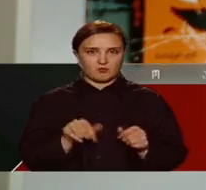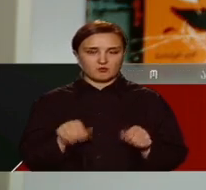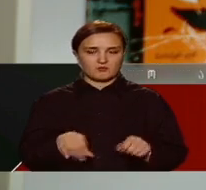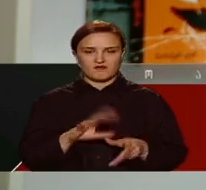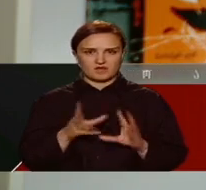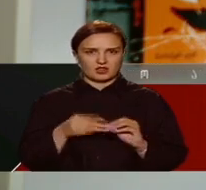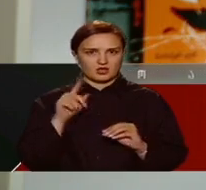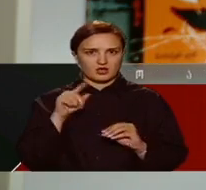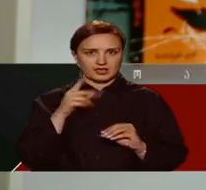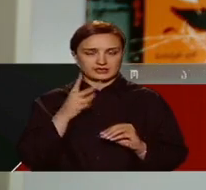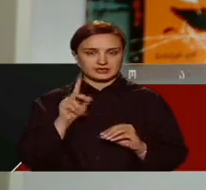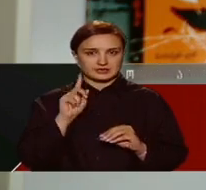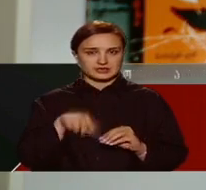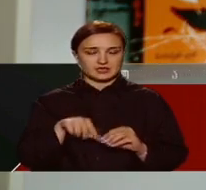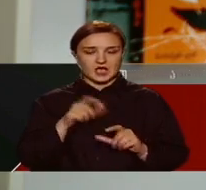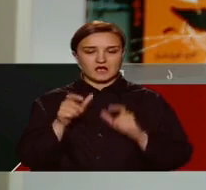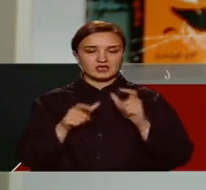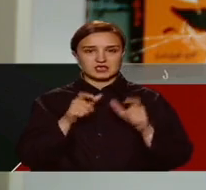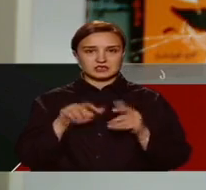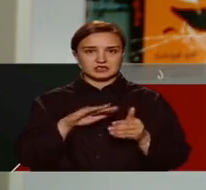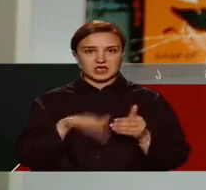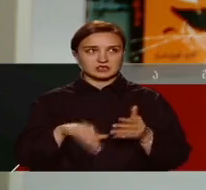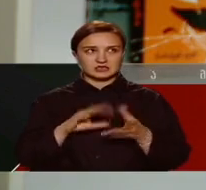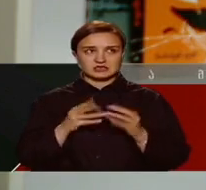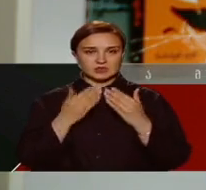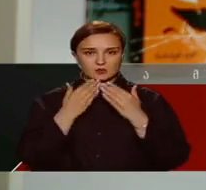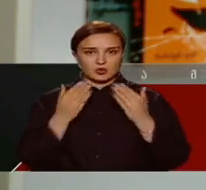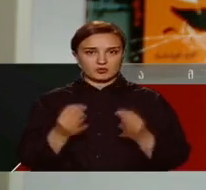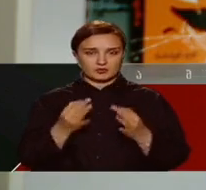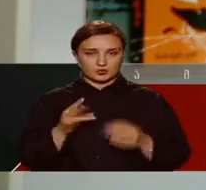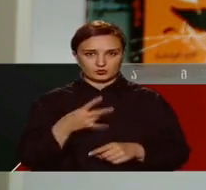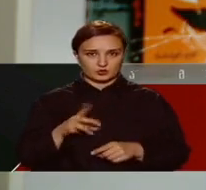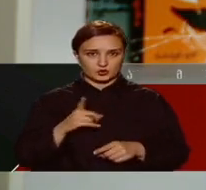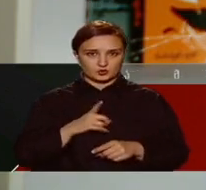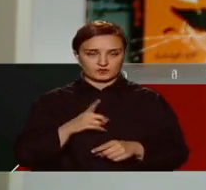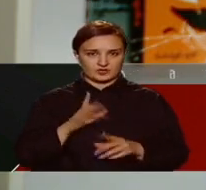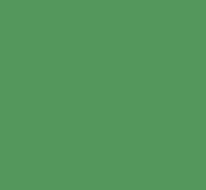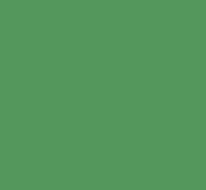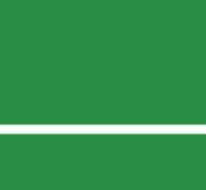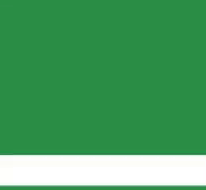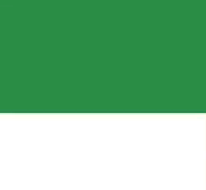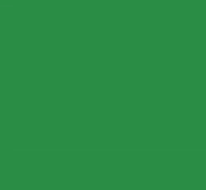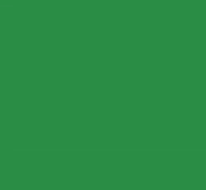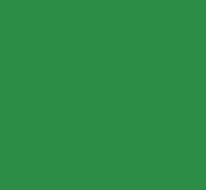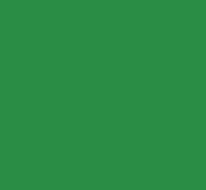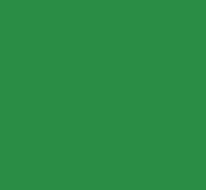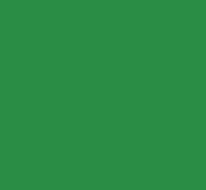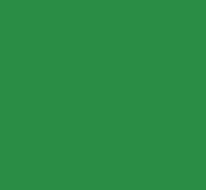ყველა მიცის, რომ ყვირილის გარდა საბოლოო ჯამში არაფერს არ უნდა ელოდოს. და აი შეიძლება მუსიკა მოასმენიო.